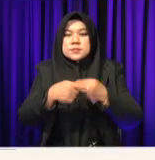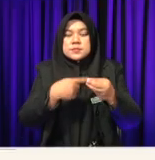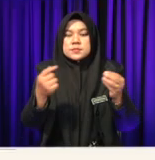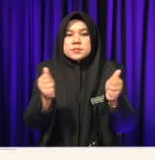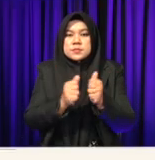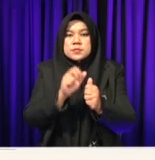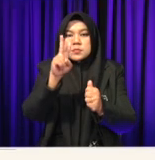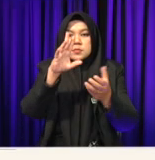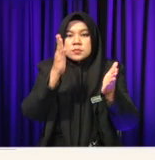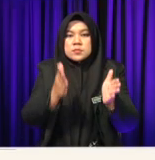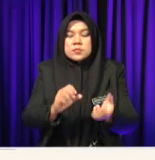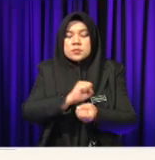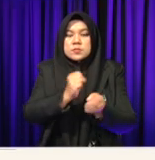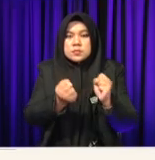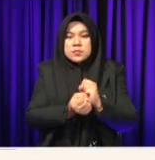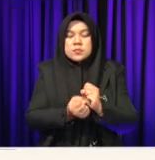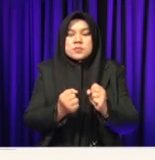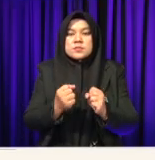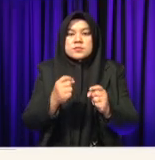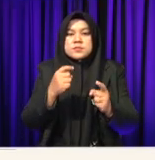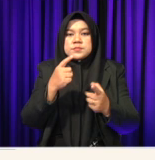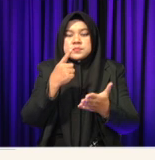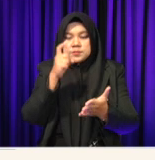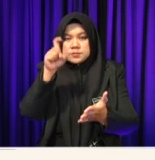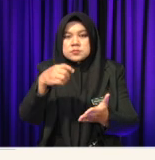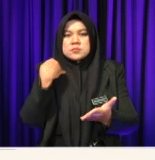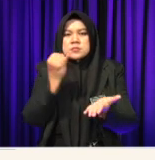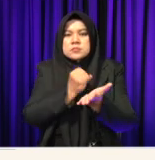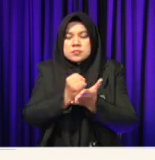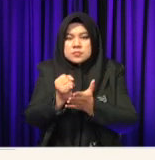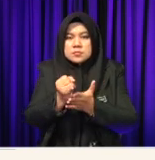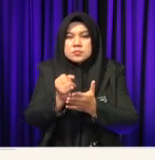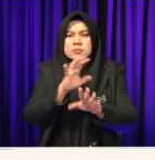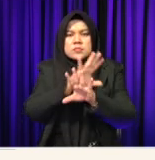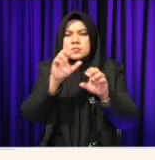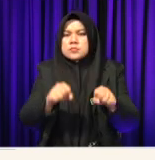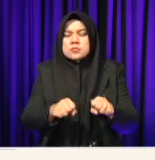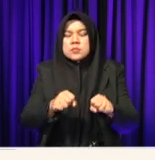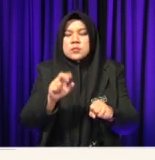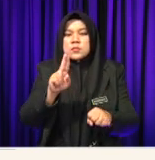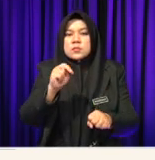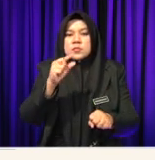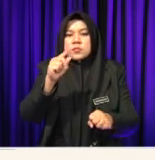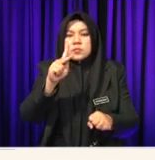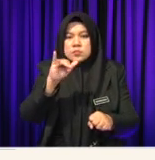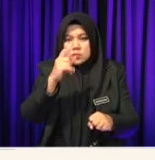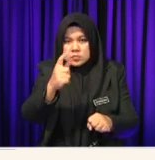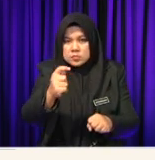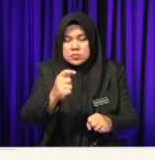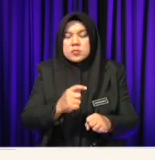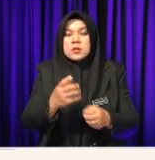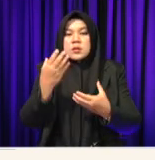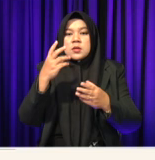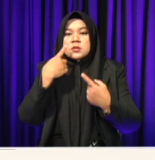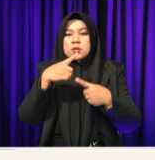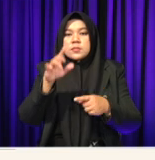tadilah boleh juga Jawab macam Hanita tadi kena ada ikhlas dalam bersahabat tak boleh mengungkit dan sebagainya Ah ini jawapan yang dicadangkan